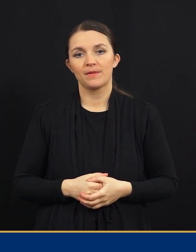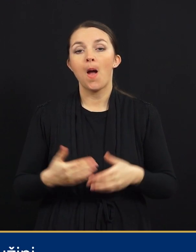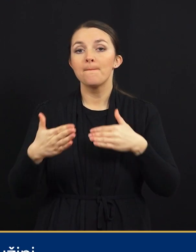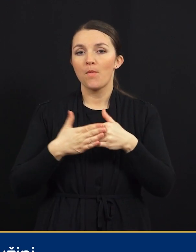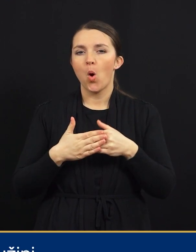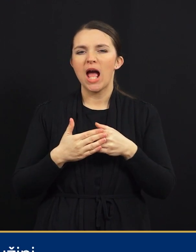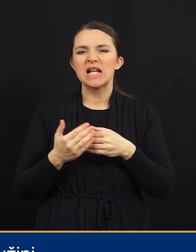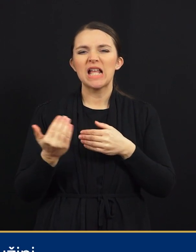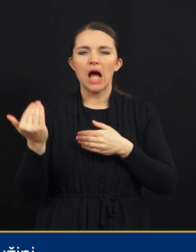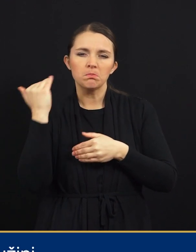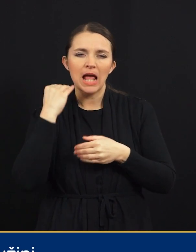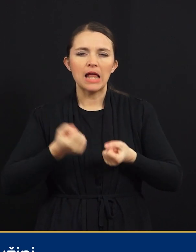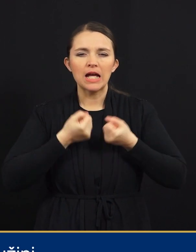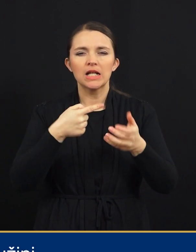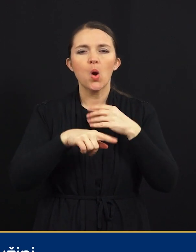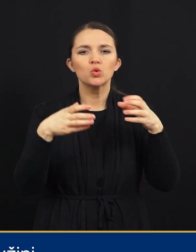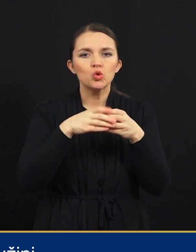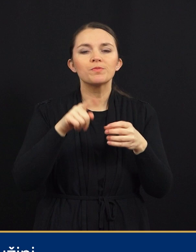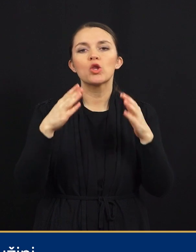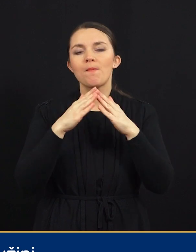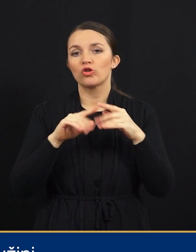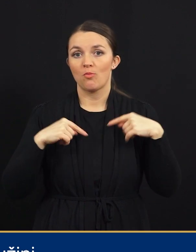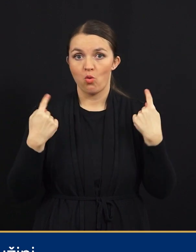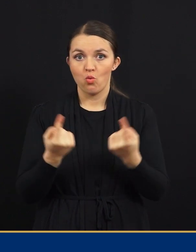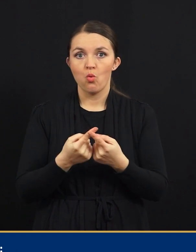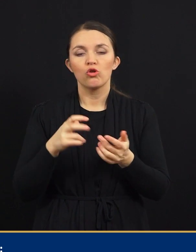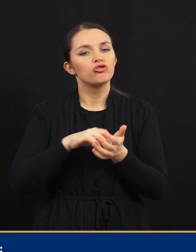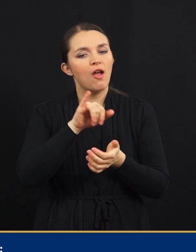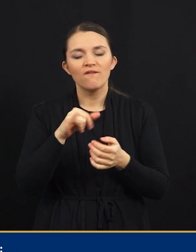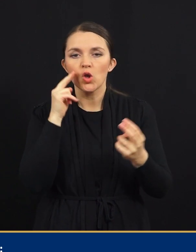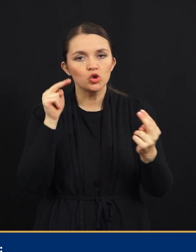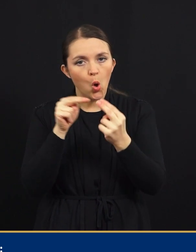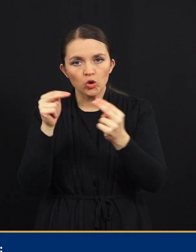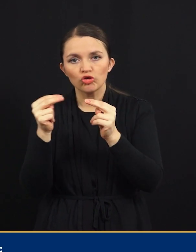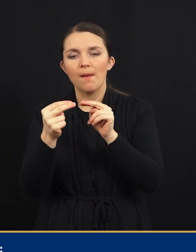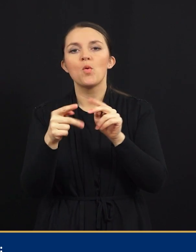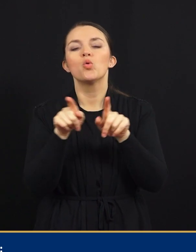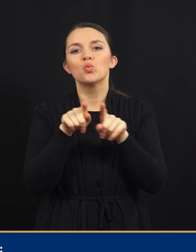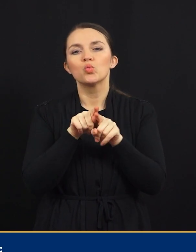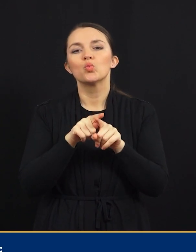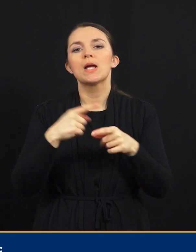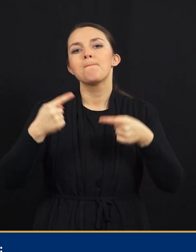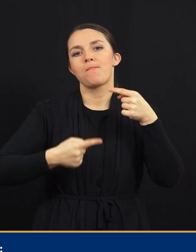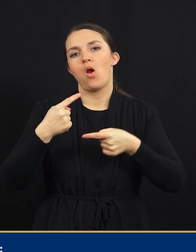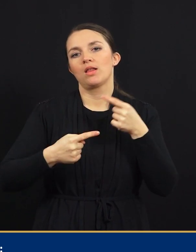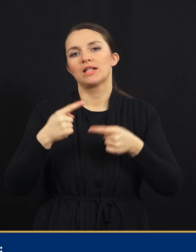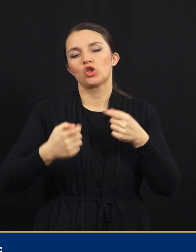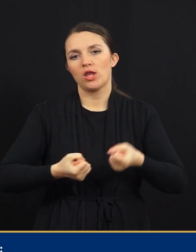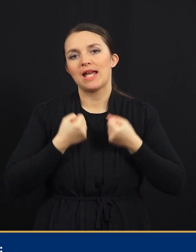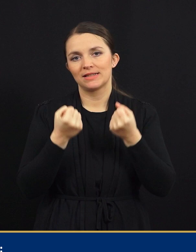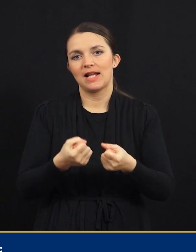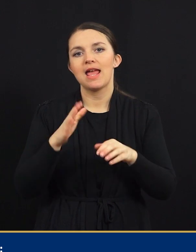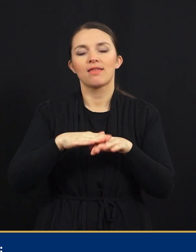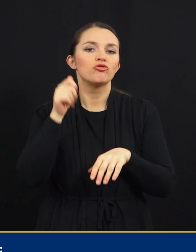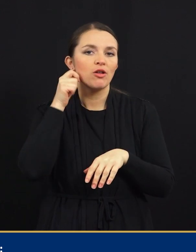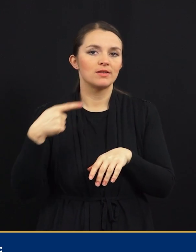Poleg zahrbtnega nasilja v družbi in domačem okolju se še vedno soočamo tudi s političnim nasiljem